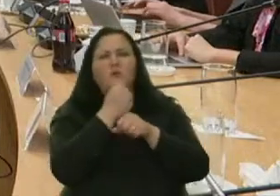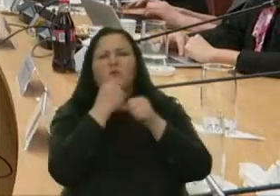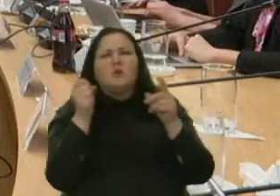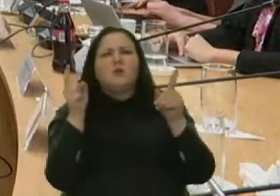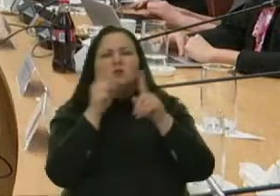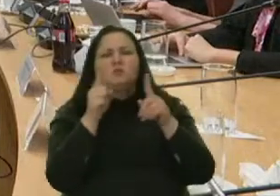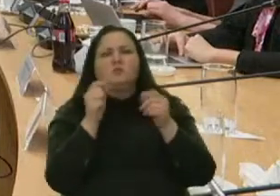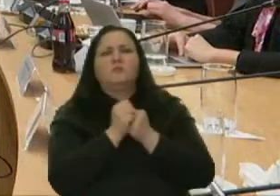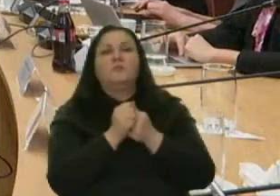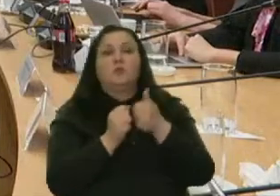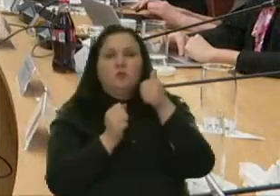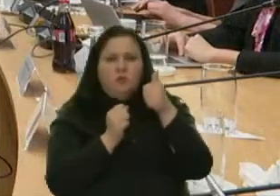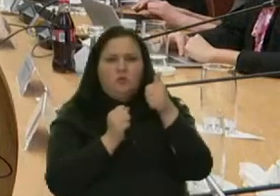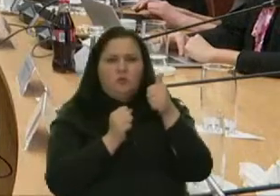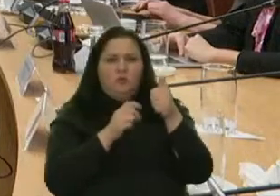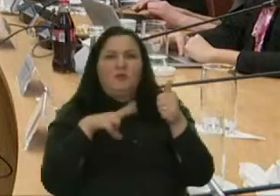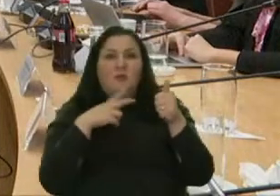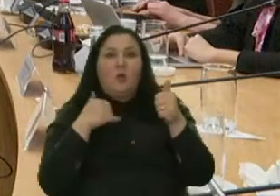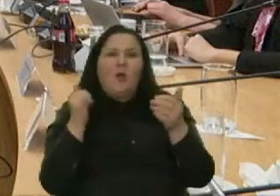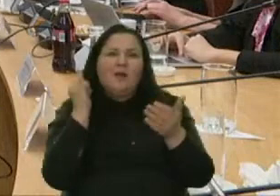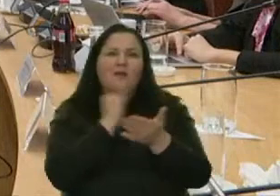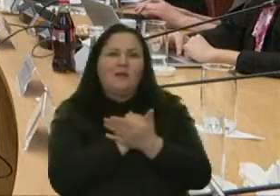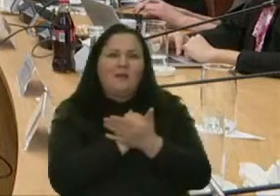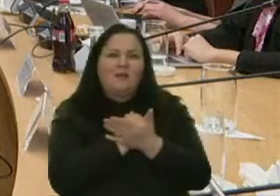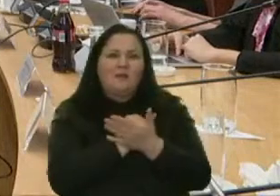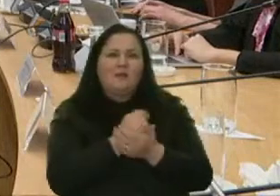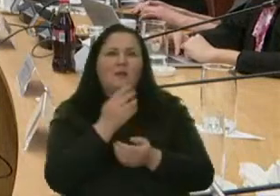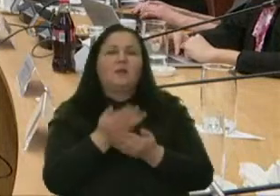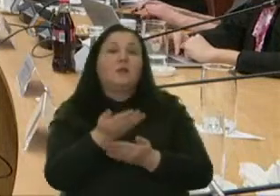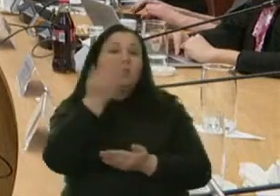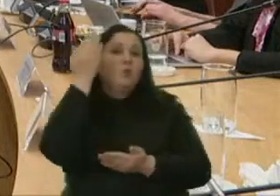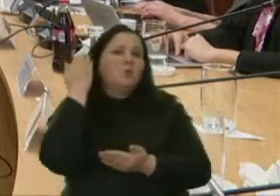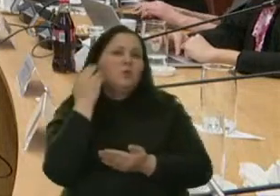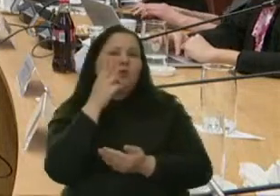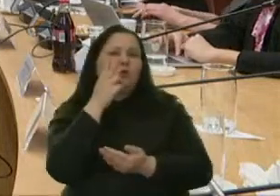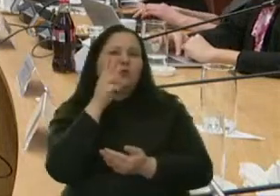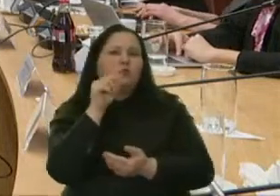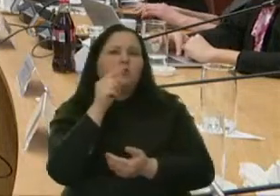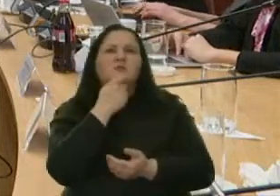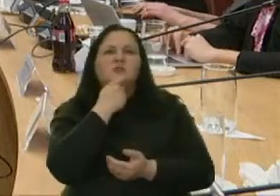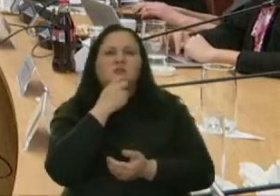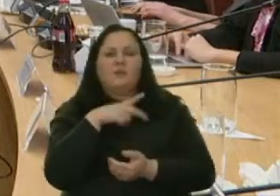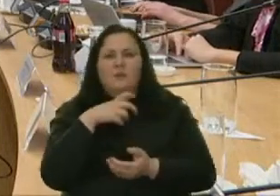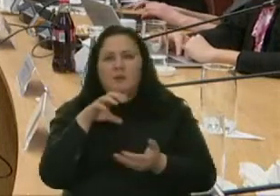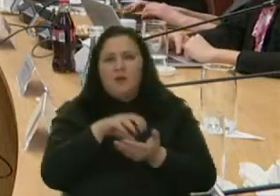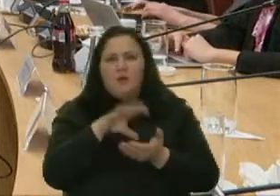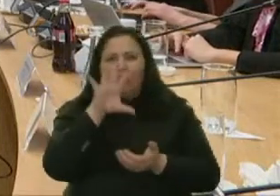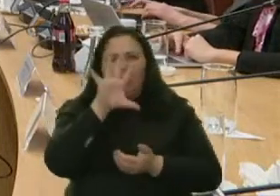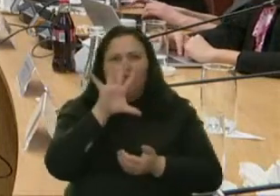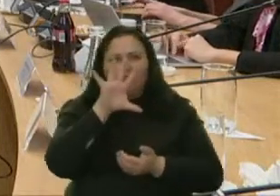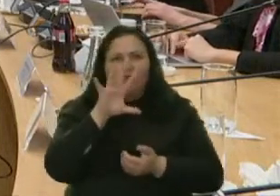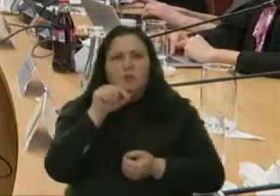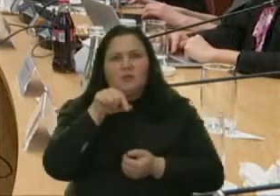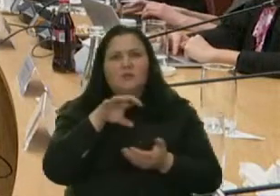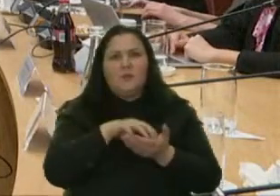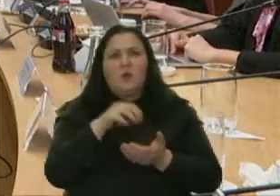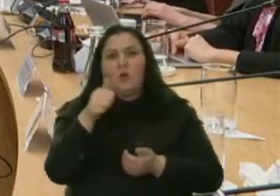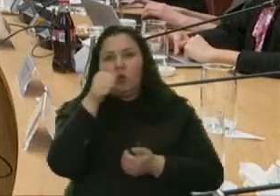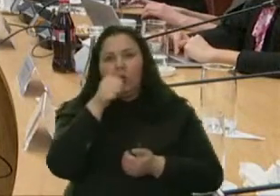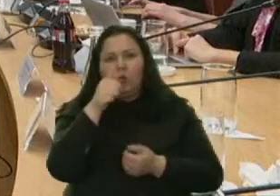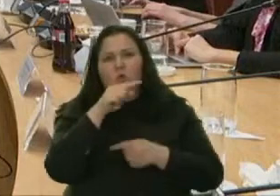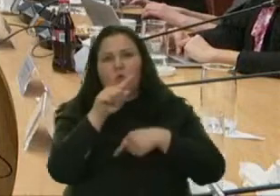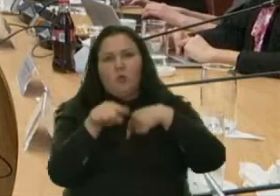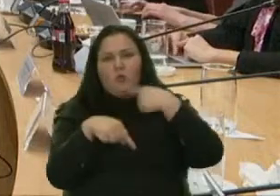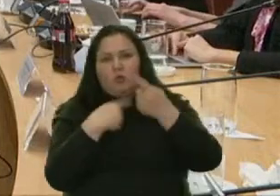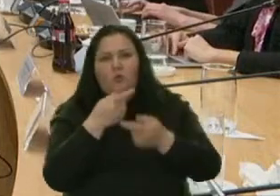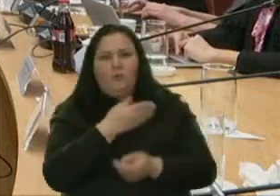curte avem o realitate că acum 20 de ani eram pe locul c Astăzi suntem pe locul 1 după